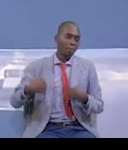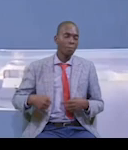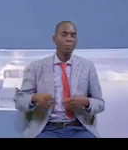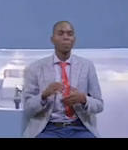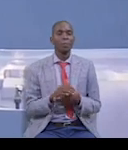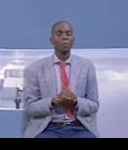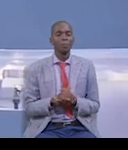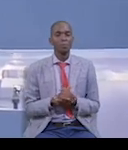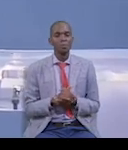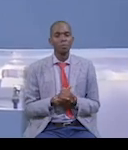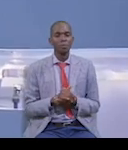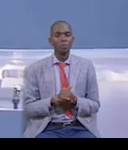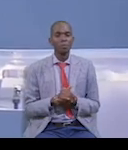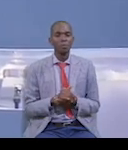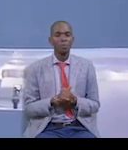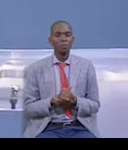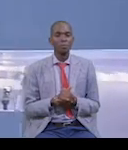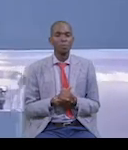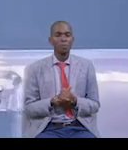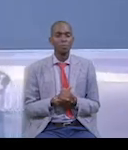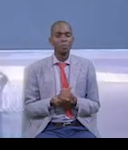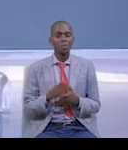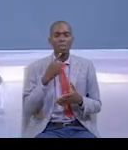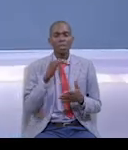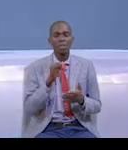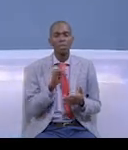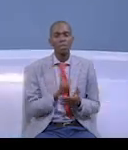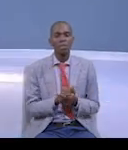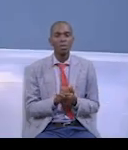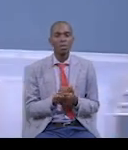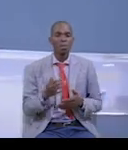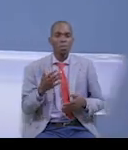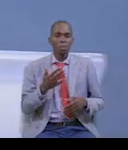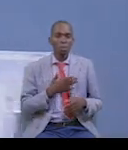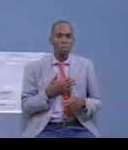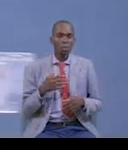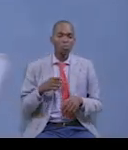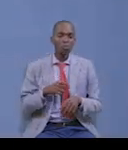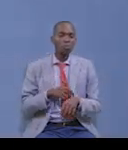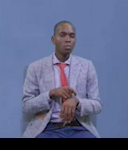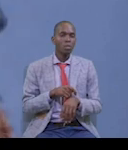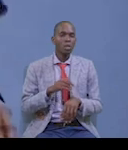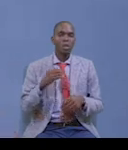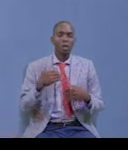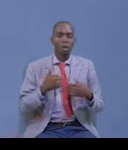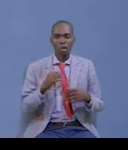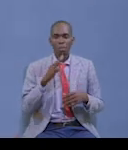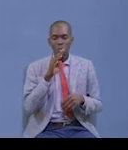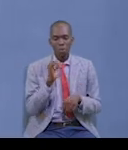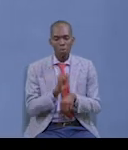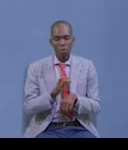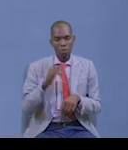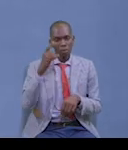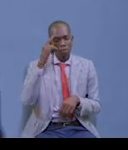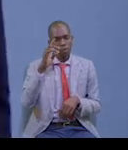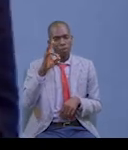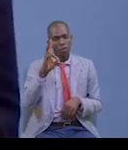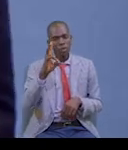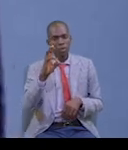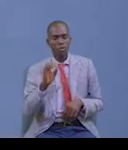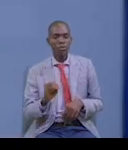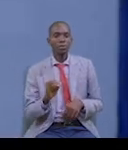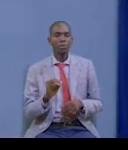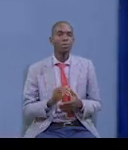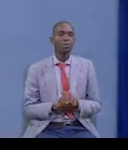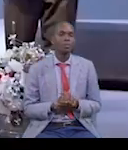హృదయం ఇంకా గుండె బలంగా లేదండి. They say, my bones have been working for 70 years. I cannot go on.